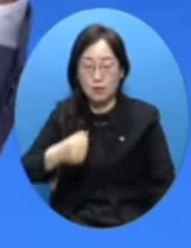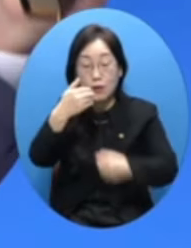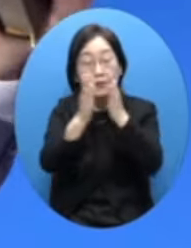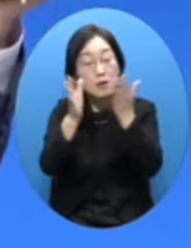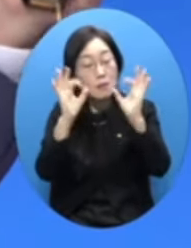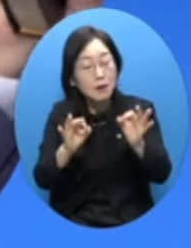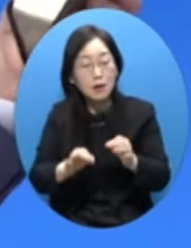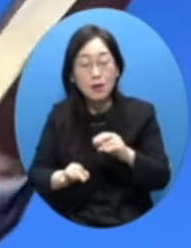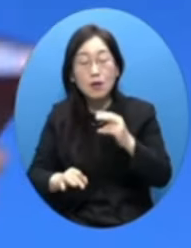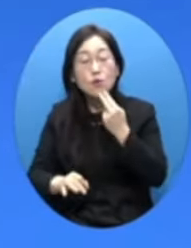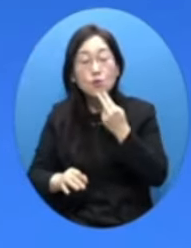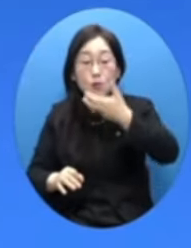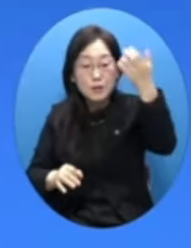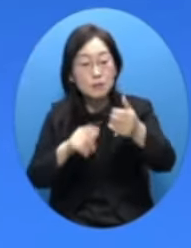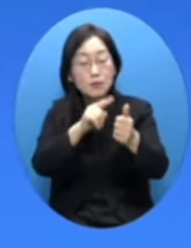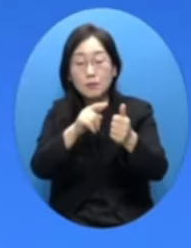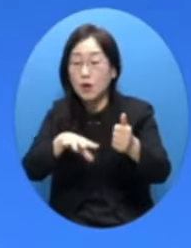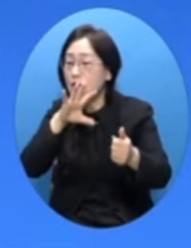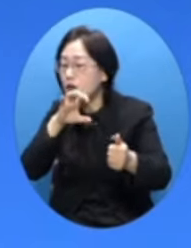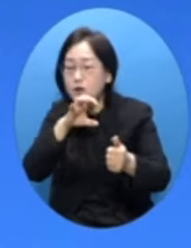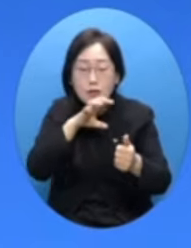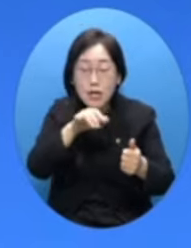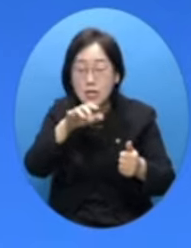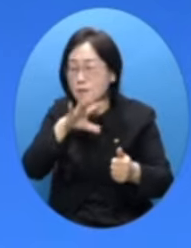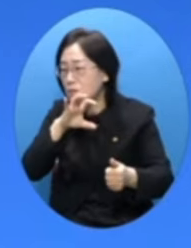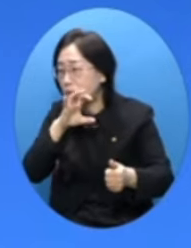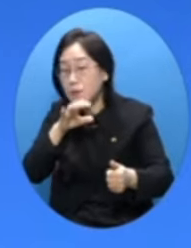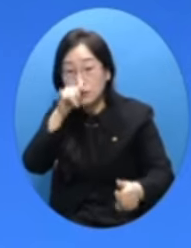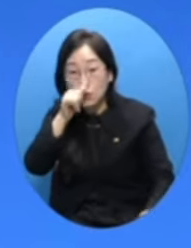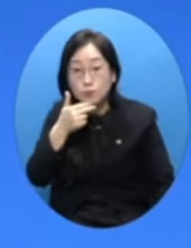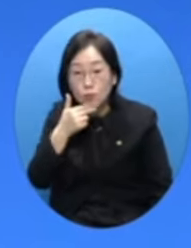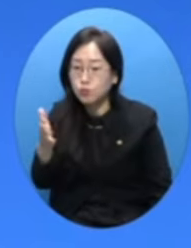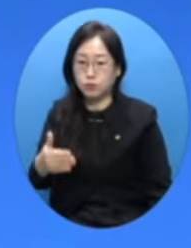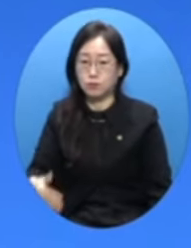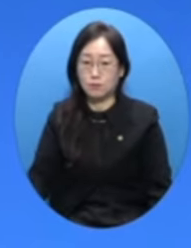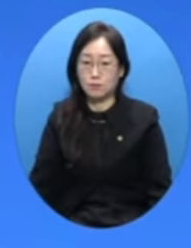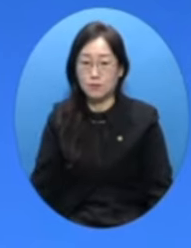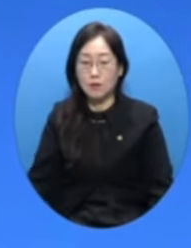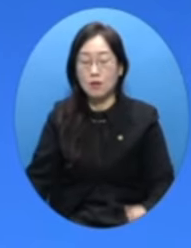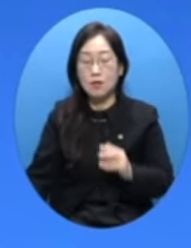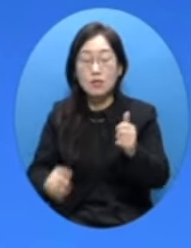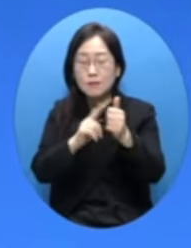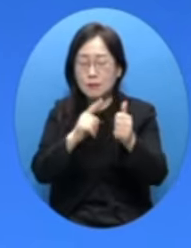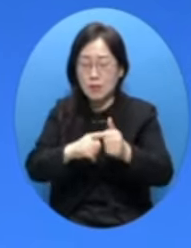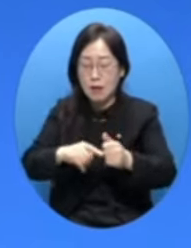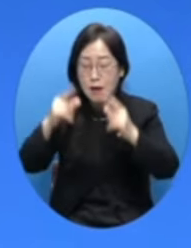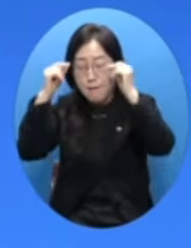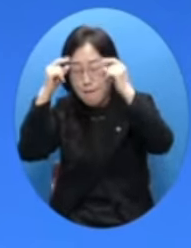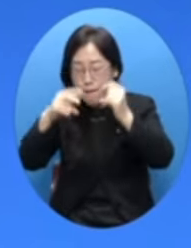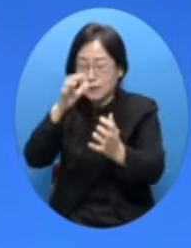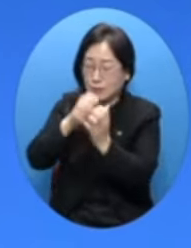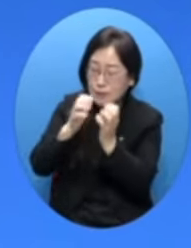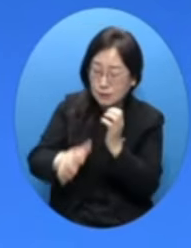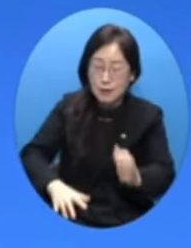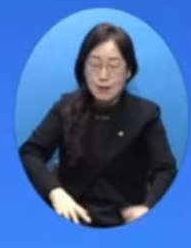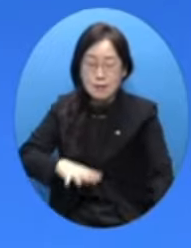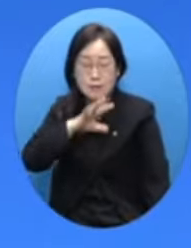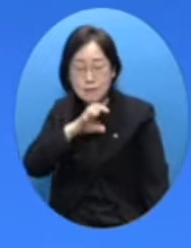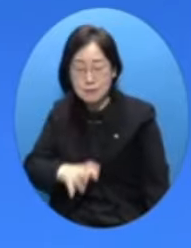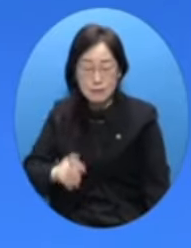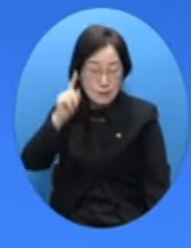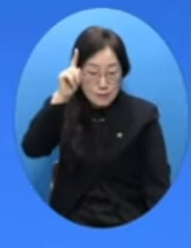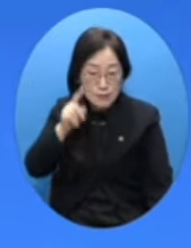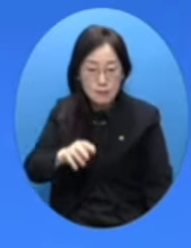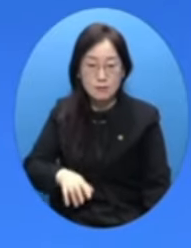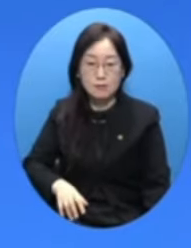요셉이 원망 불평했다는 말이 없습니다. 요셉이 밤잠을 자지 못하며 원통에서 이를 갈며 슬피 울었다 그런 말이